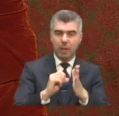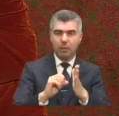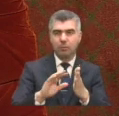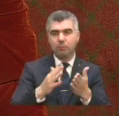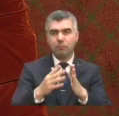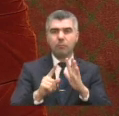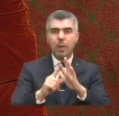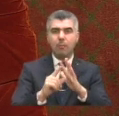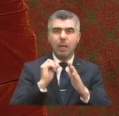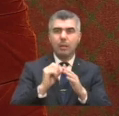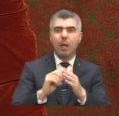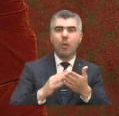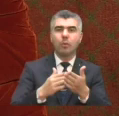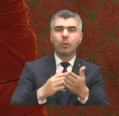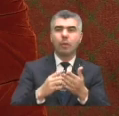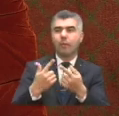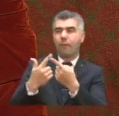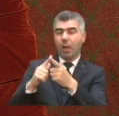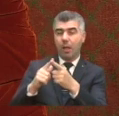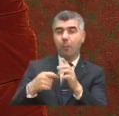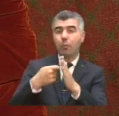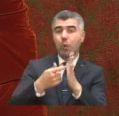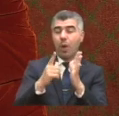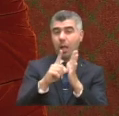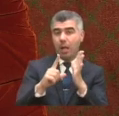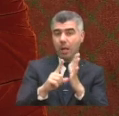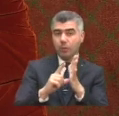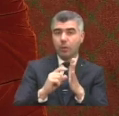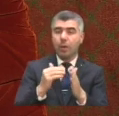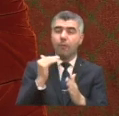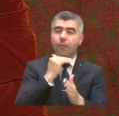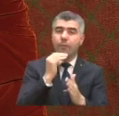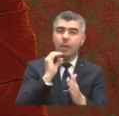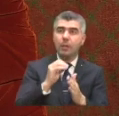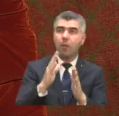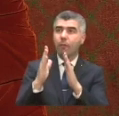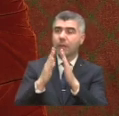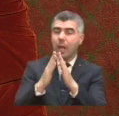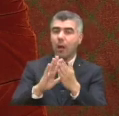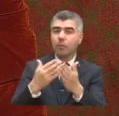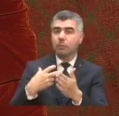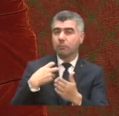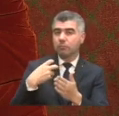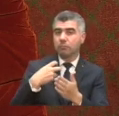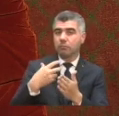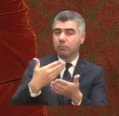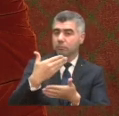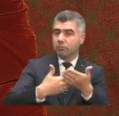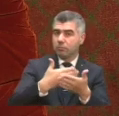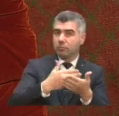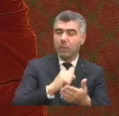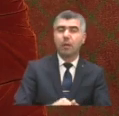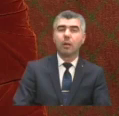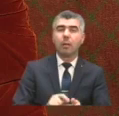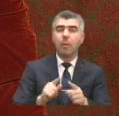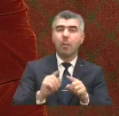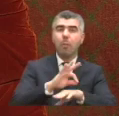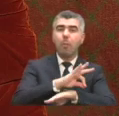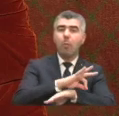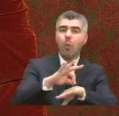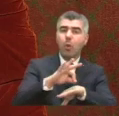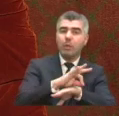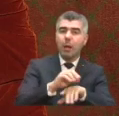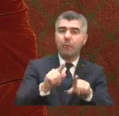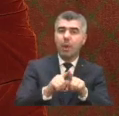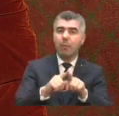الوقاية من تنازع المصالح، مشروع قانون حول التصريح بالممتلكات، مشروع قانون من أجل حماية الموظفين المبلغين